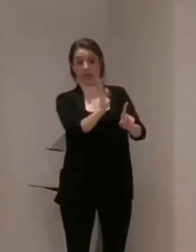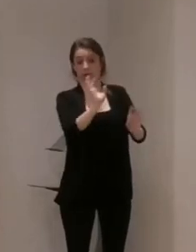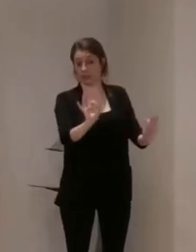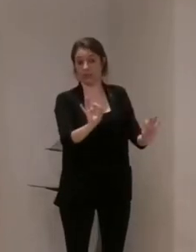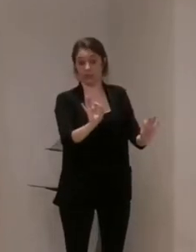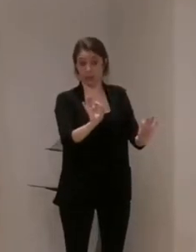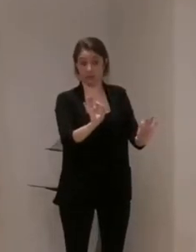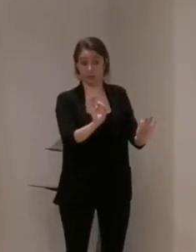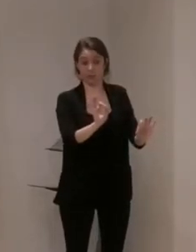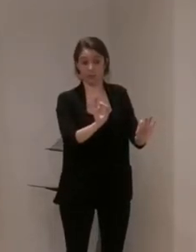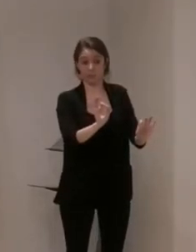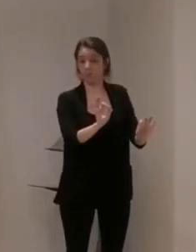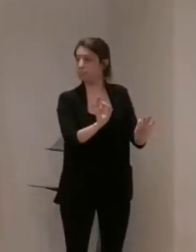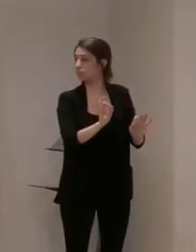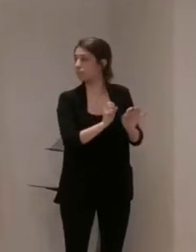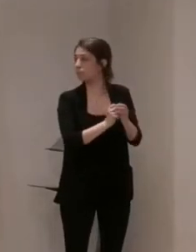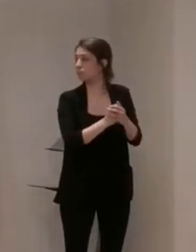activitats